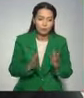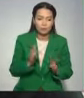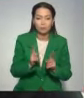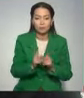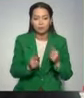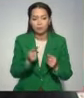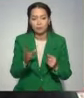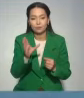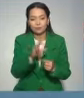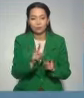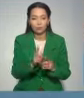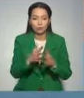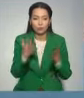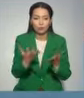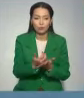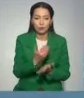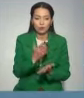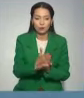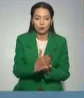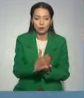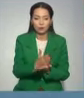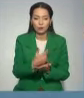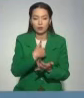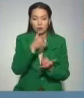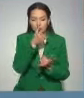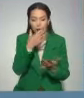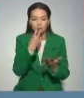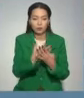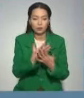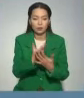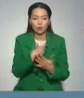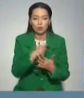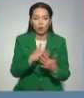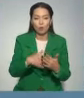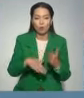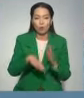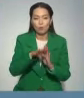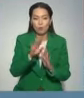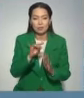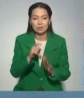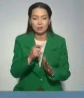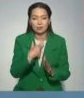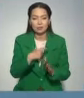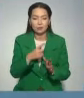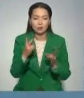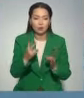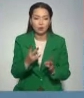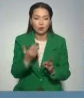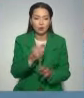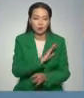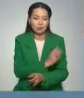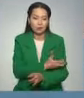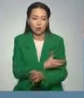и представителей лучше бойцов я не смогла показать себя на высоком уровне из-за моей травмы моя соперница